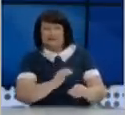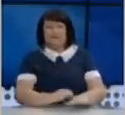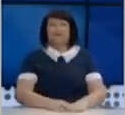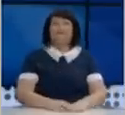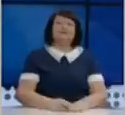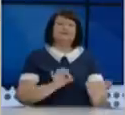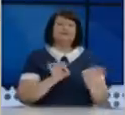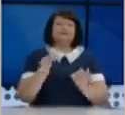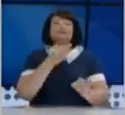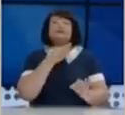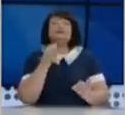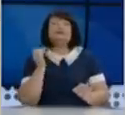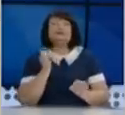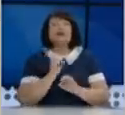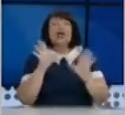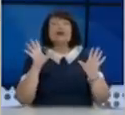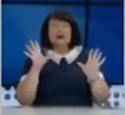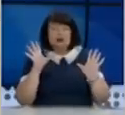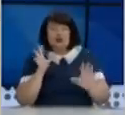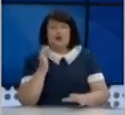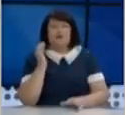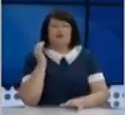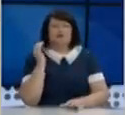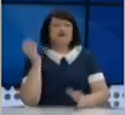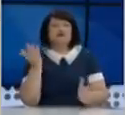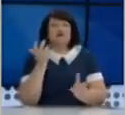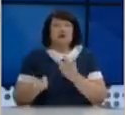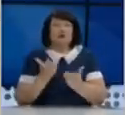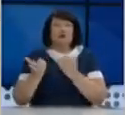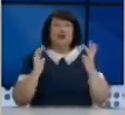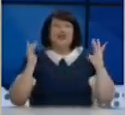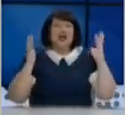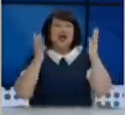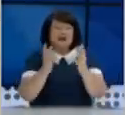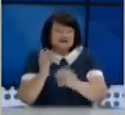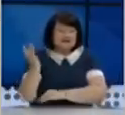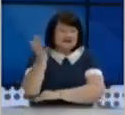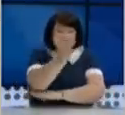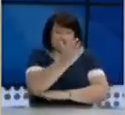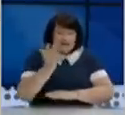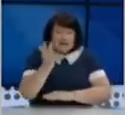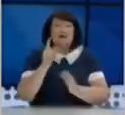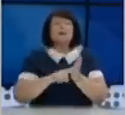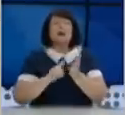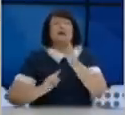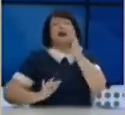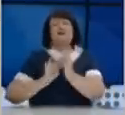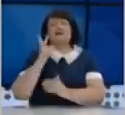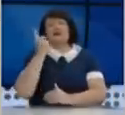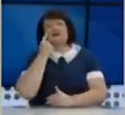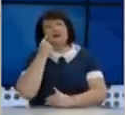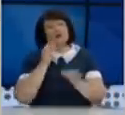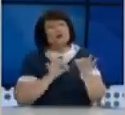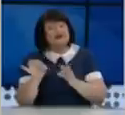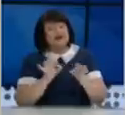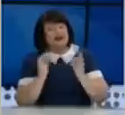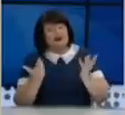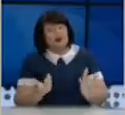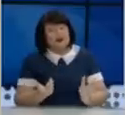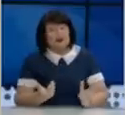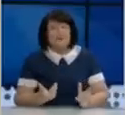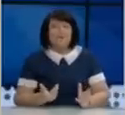αντιμετώπισης εκτάκτων αναγκών εξαιτίας δασικών πυρκαγιών ή όλαος 2 πρέπει να αναβαθμιστεί στα νέα δεδομένα και να